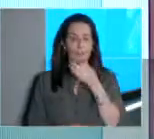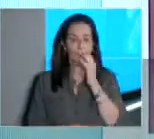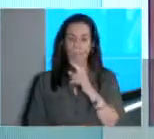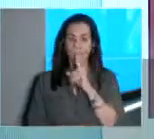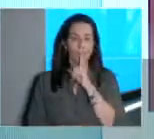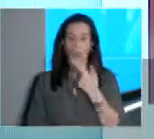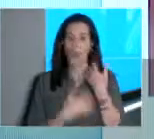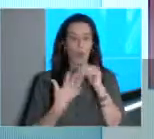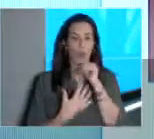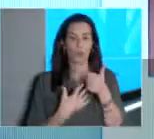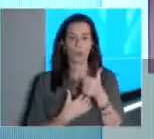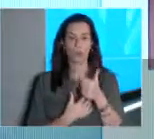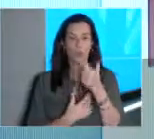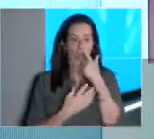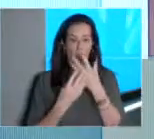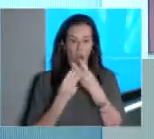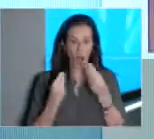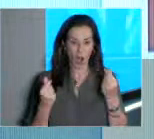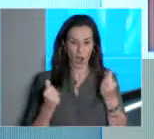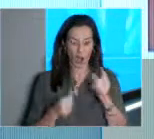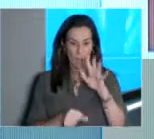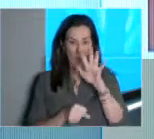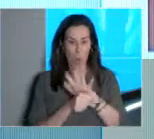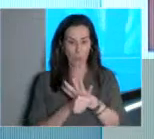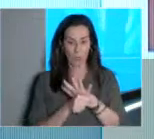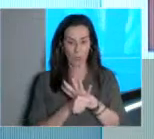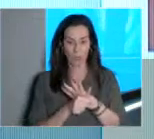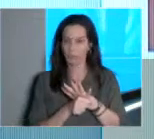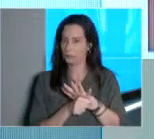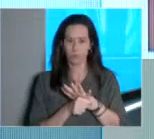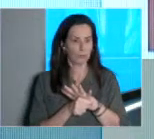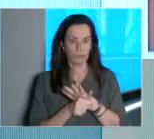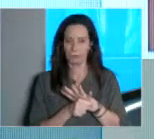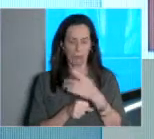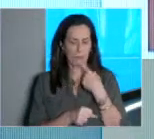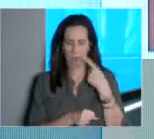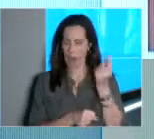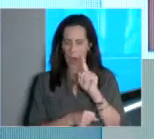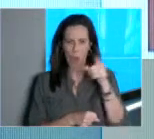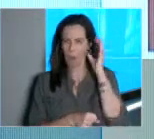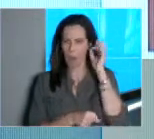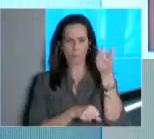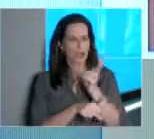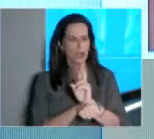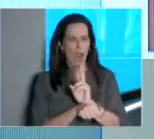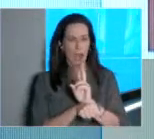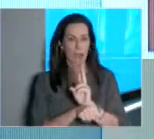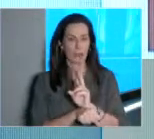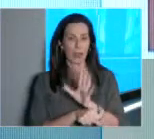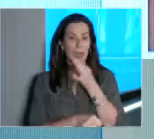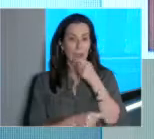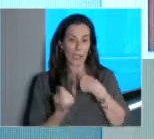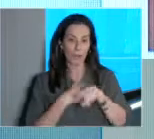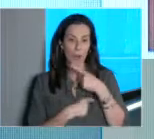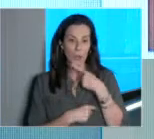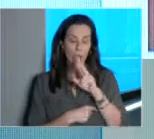לשתוק. החשוד המרכזי בפרשת האונס דחה את גרסת המתלוננת וטען היא משקרת. כמה מהנערים